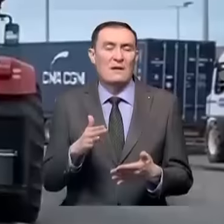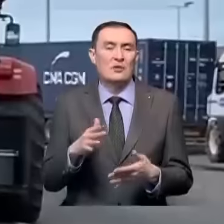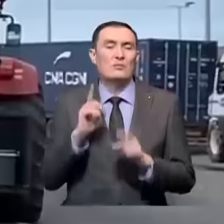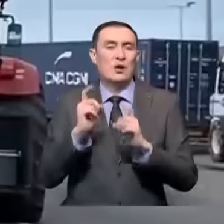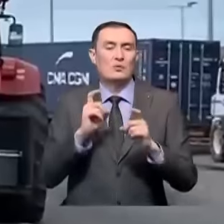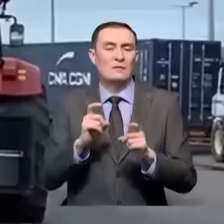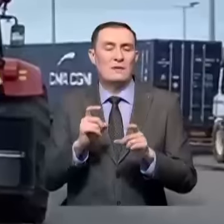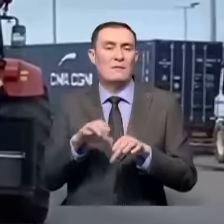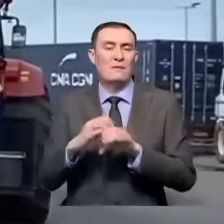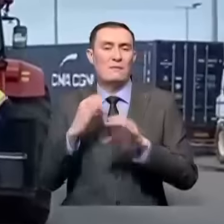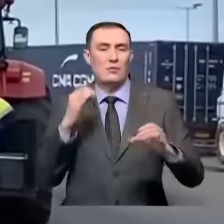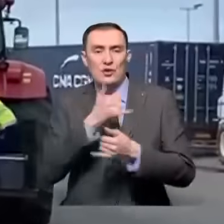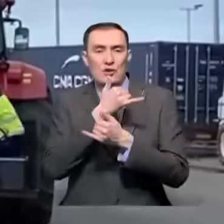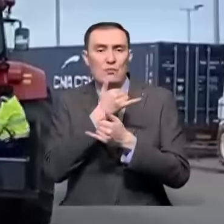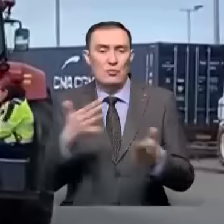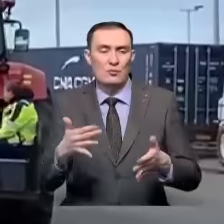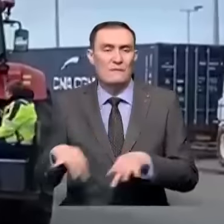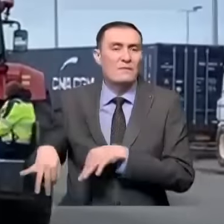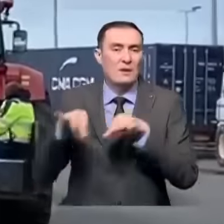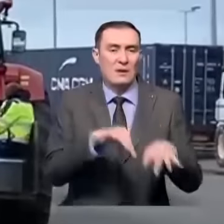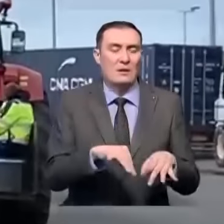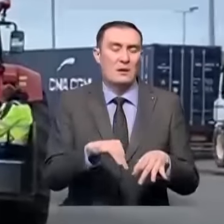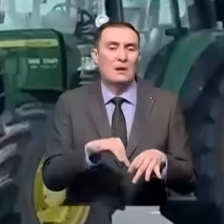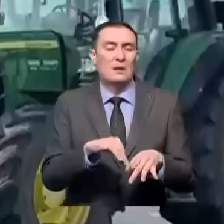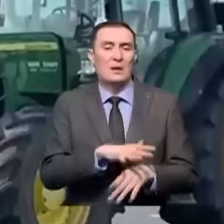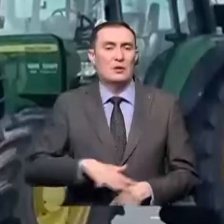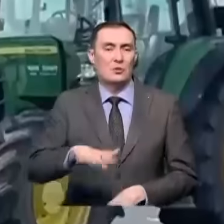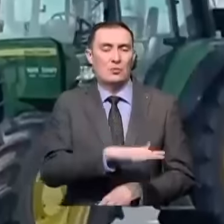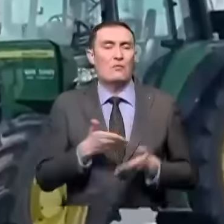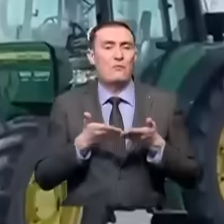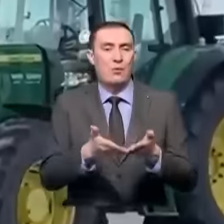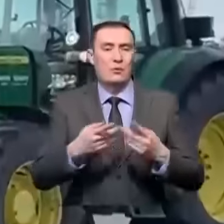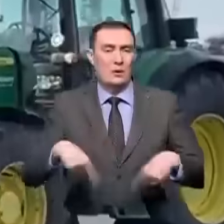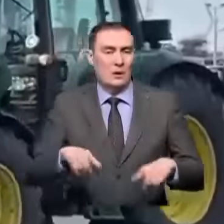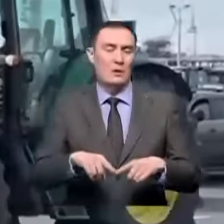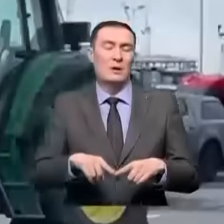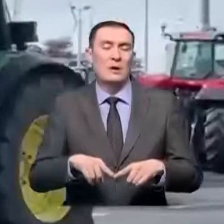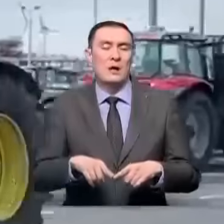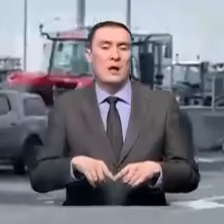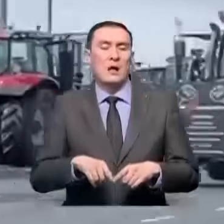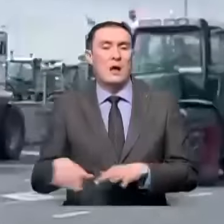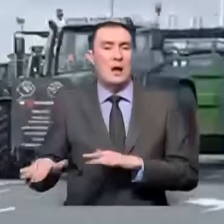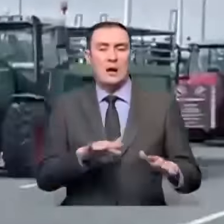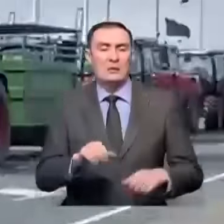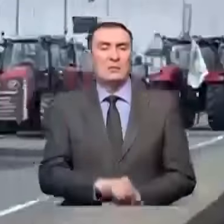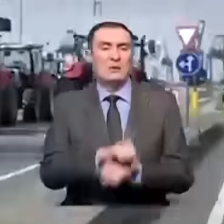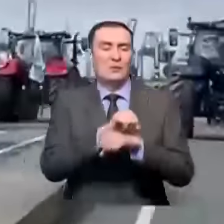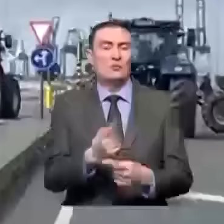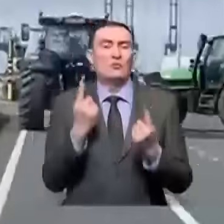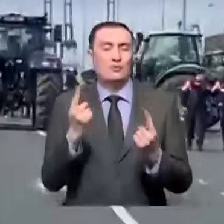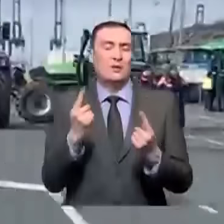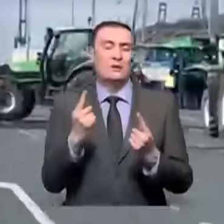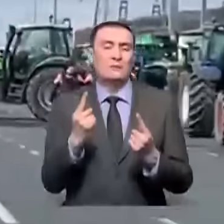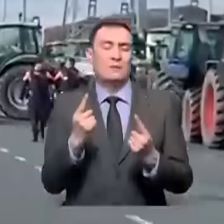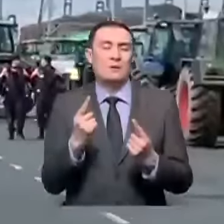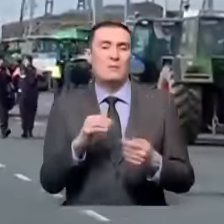для грузовых фур, которые не могут сегодня въехать в порт. Акция протеста организована крупнейшим